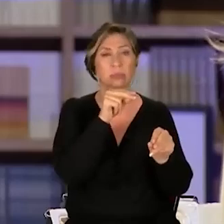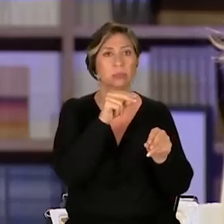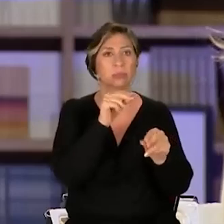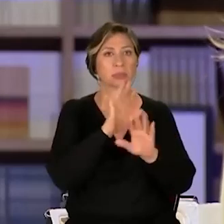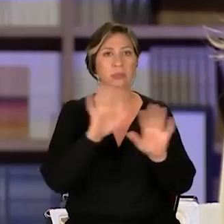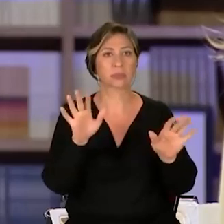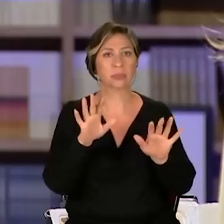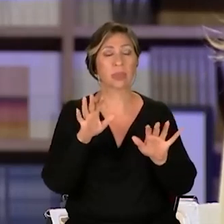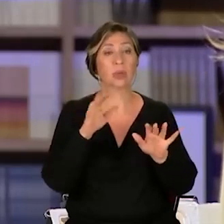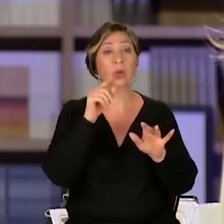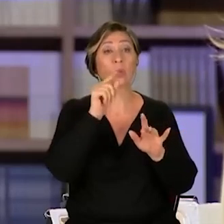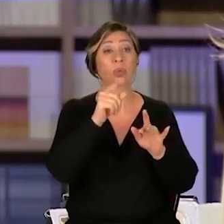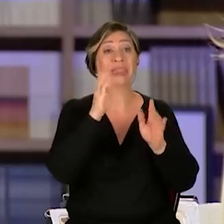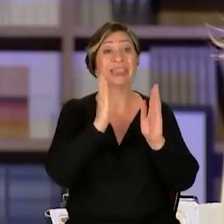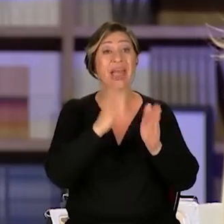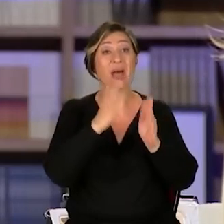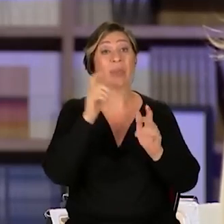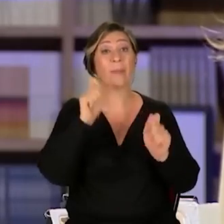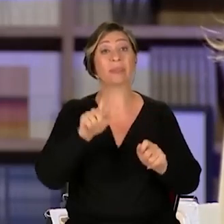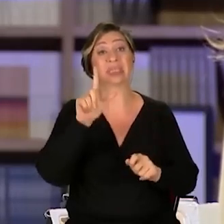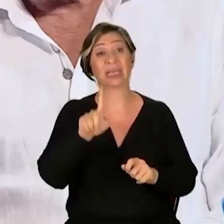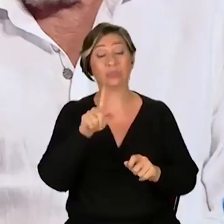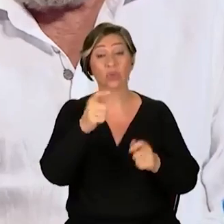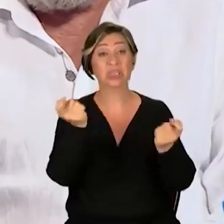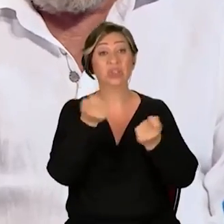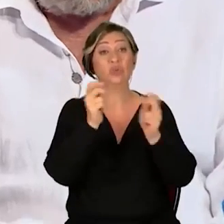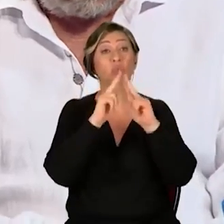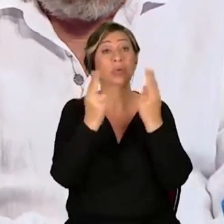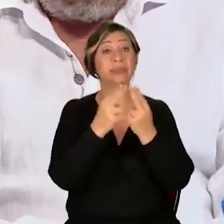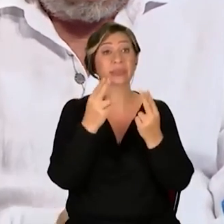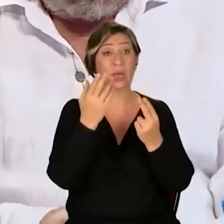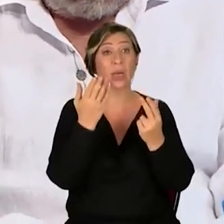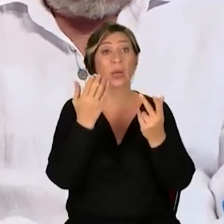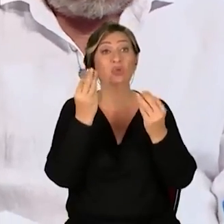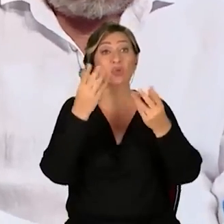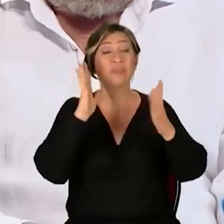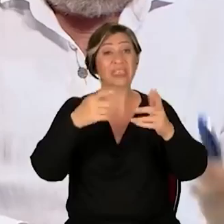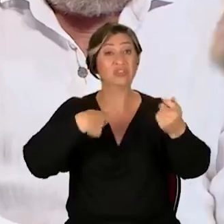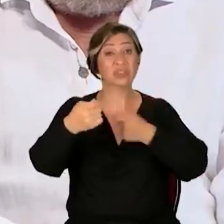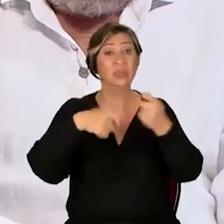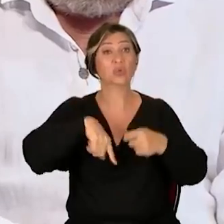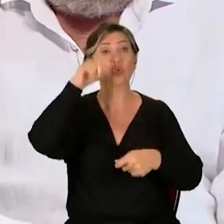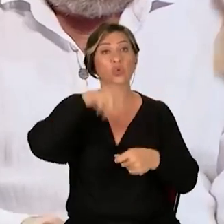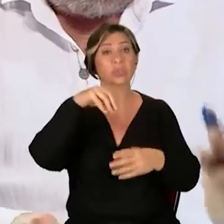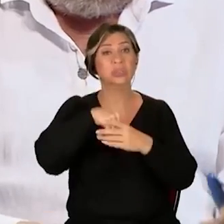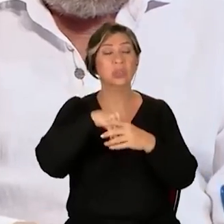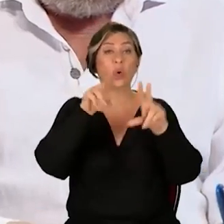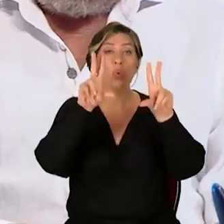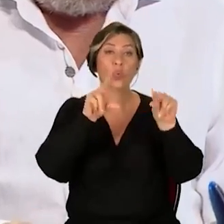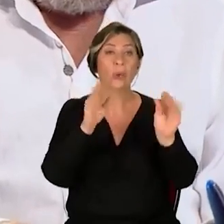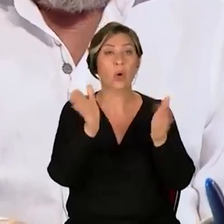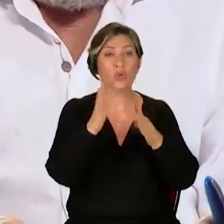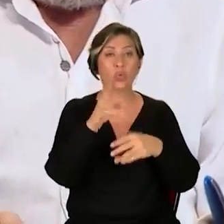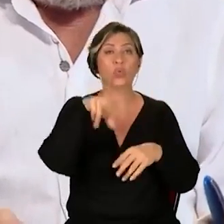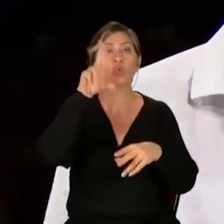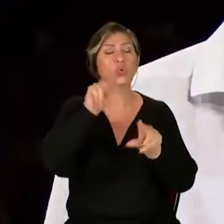öyle ya periyodik kullanılması gereken bir şey. Bu iş dünyasında çok tanımlı. Pek çok şirketin şu anda gün içerisinde uyuma odaları,